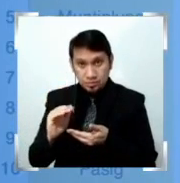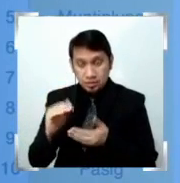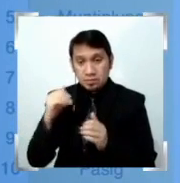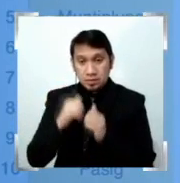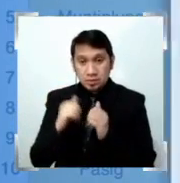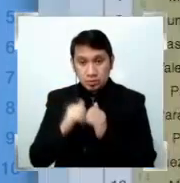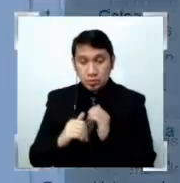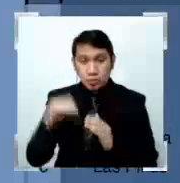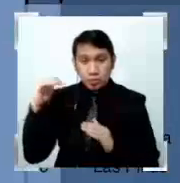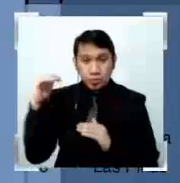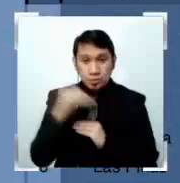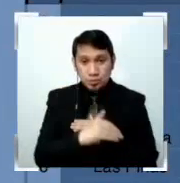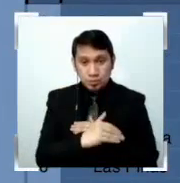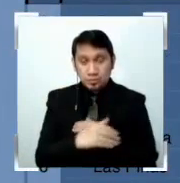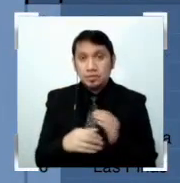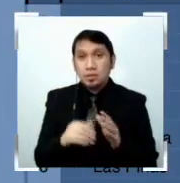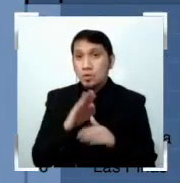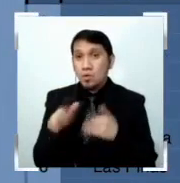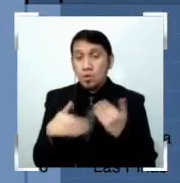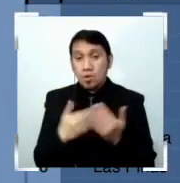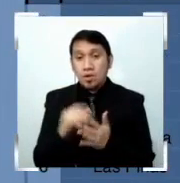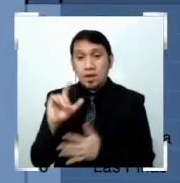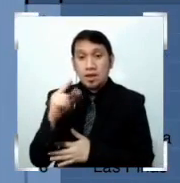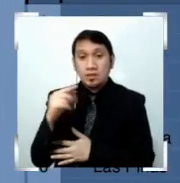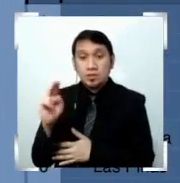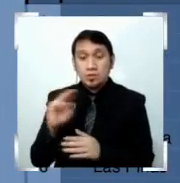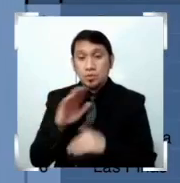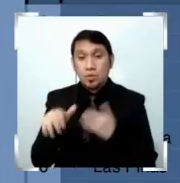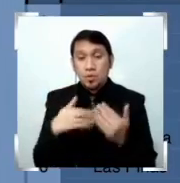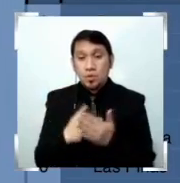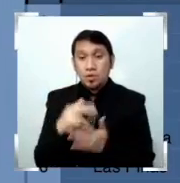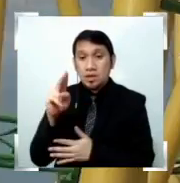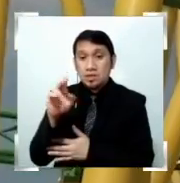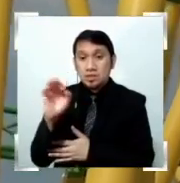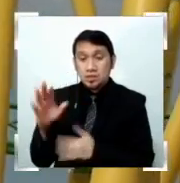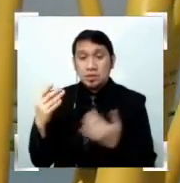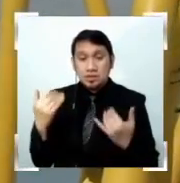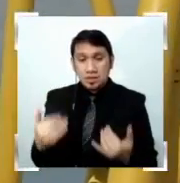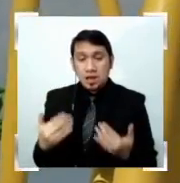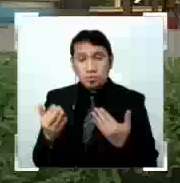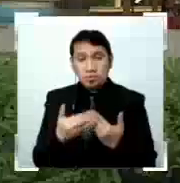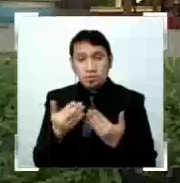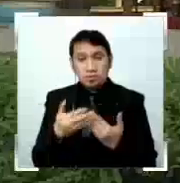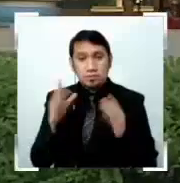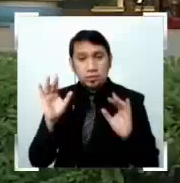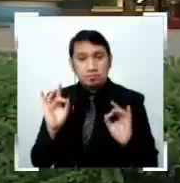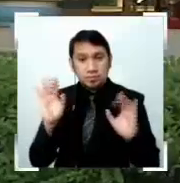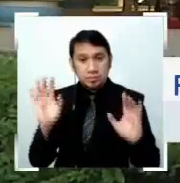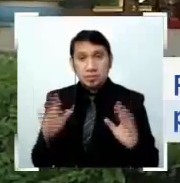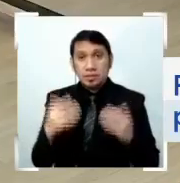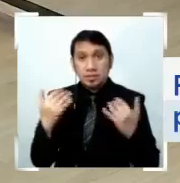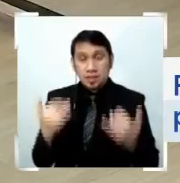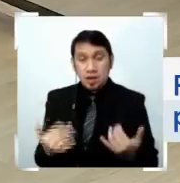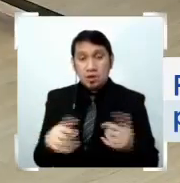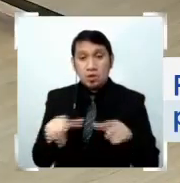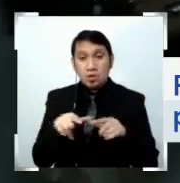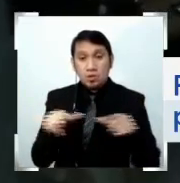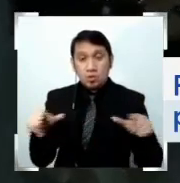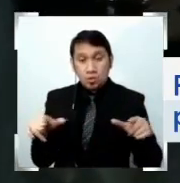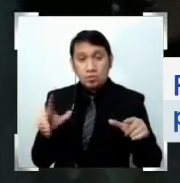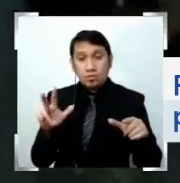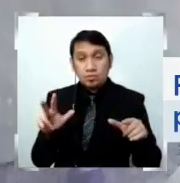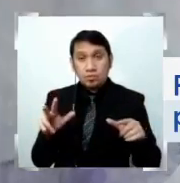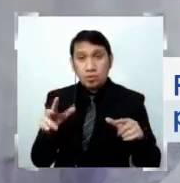nakaraang linggo. Lahat daw ng LGU sa Metro Manila nasa moderate risk. Kaya mas mababang alert level pa sana ang gusto ni